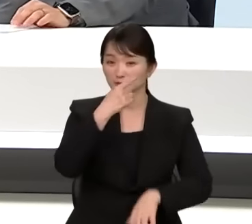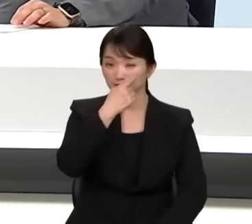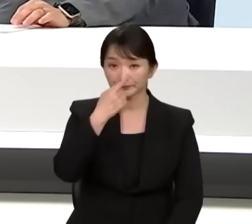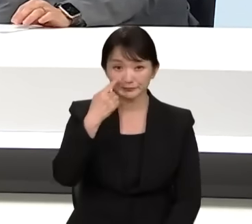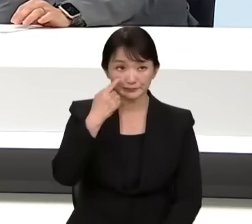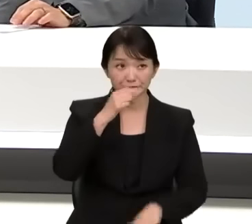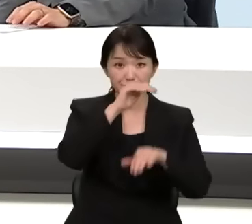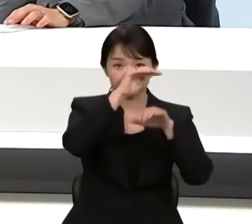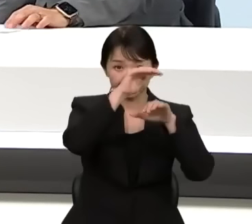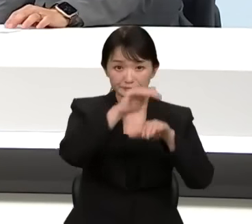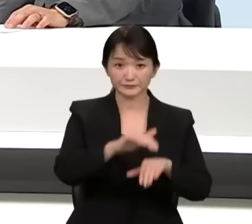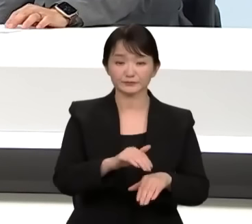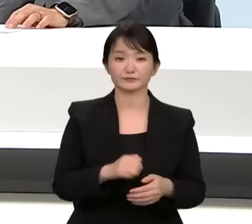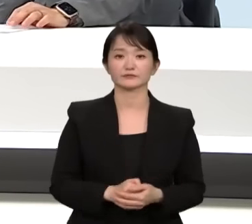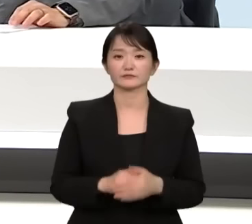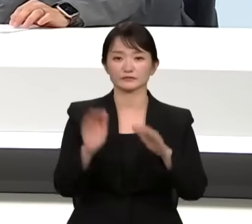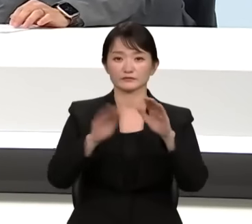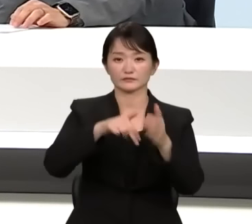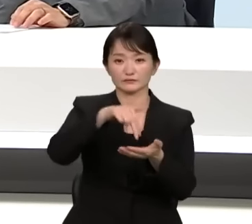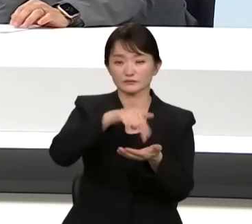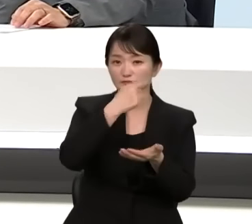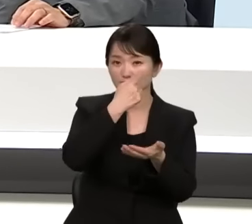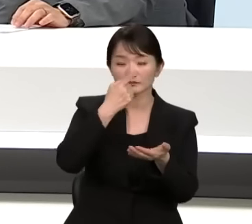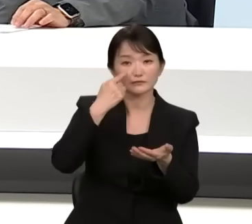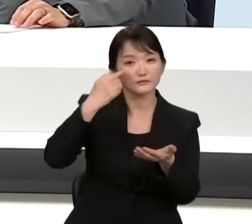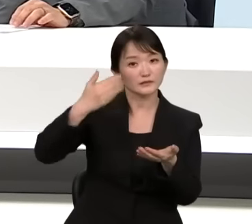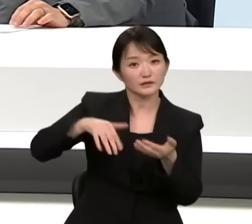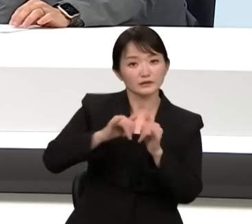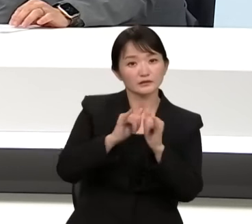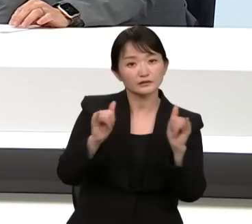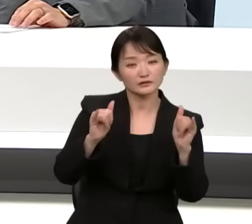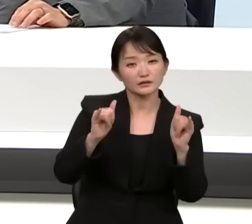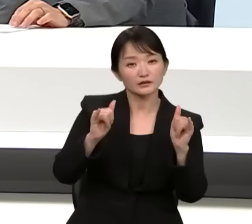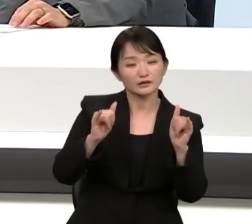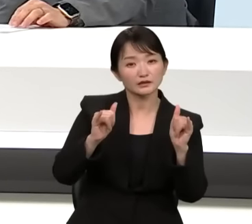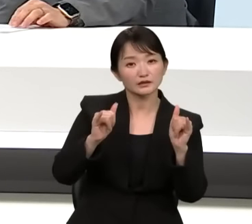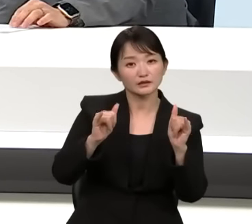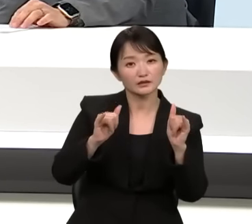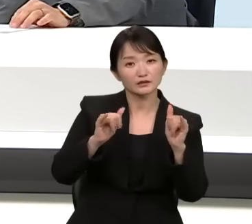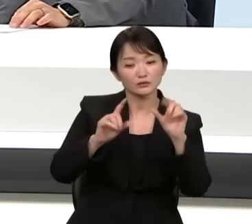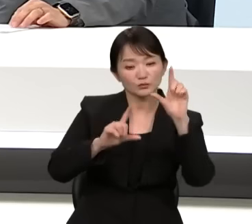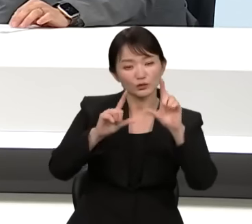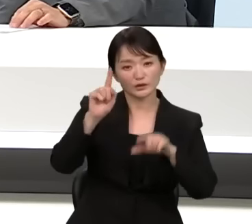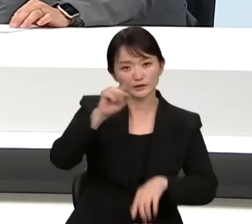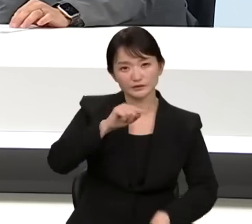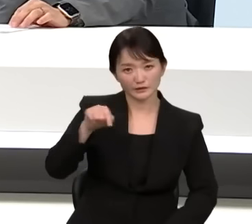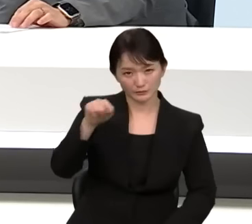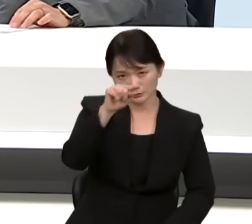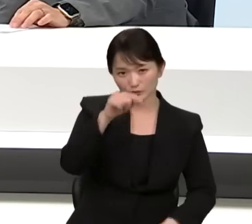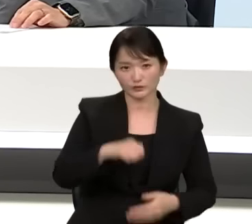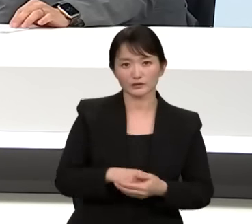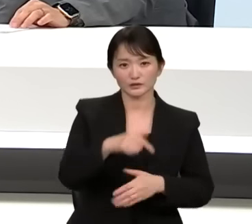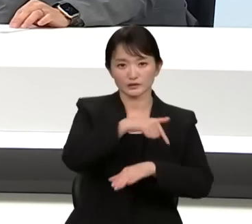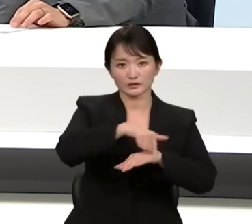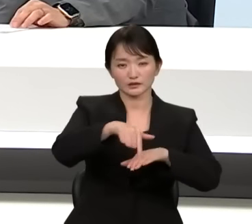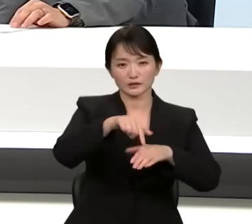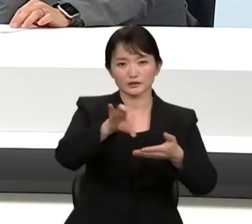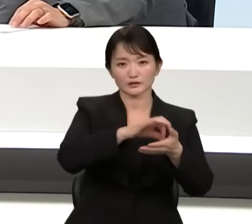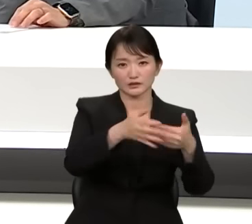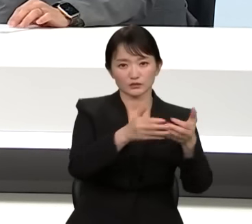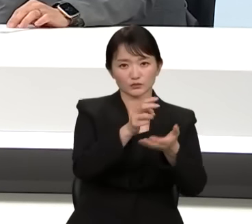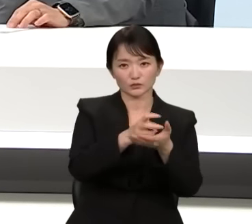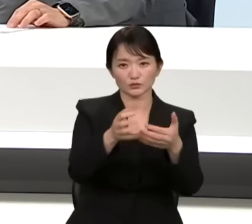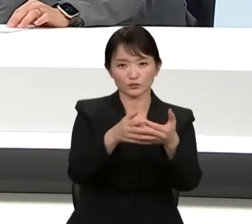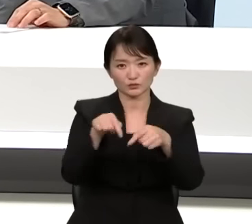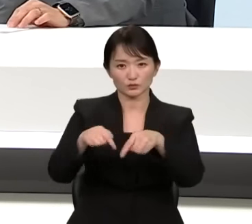파악된 내용입니다이 공식 확인이 안 된 사람은 세모로 표시를 했습니다네이 중에서 기재부 법무부